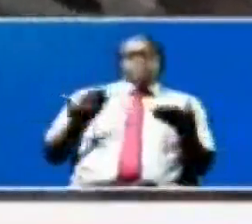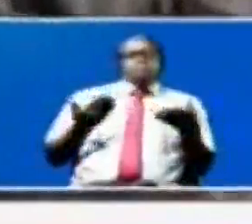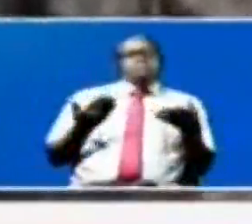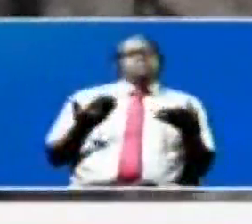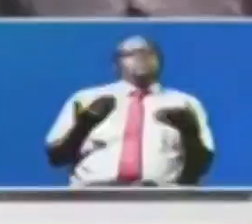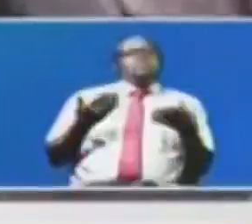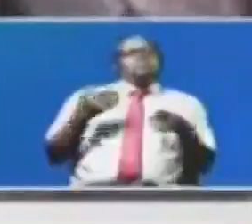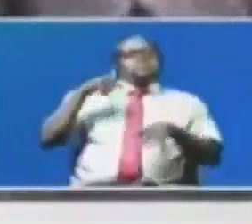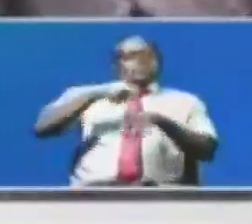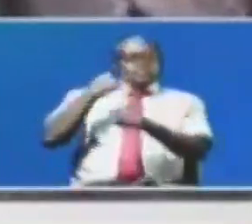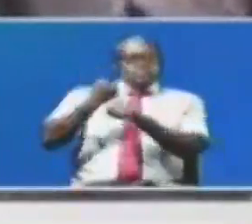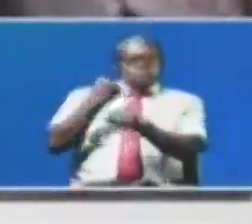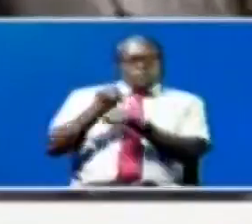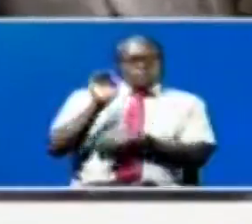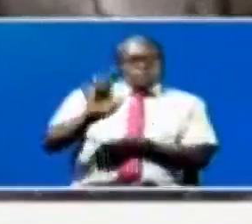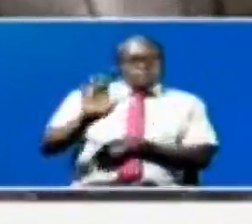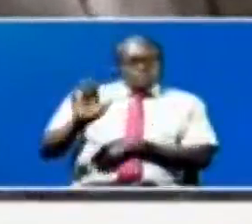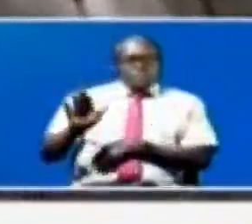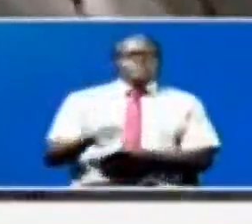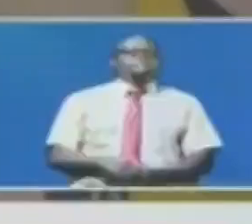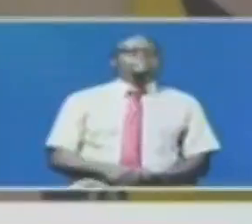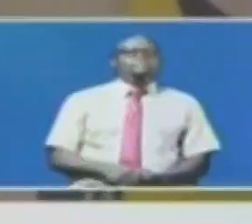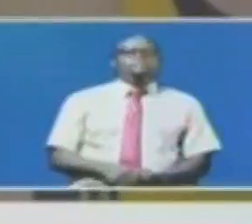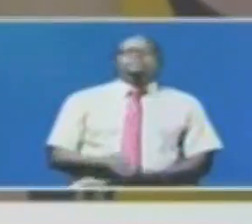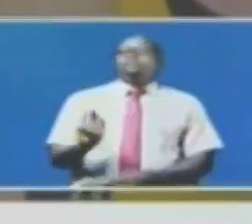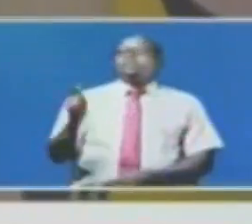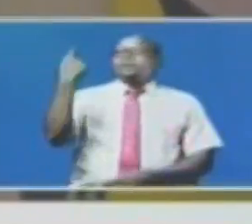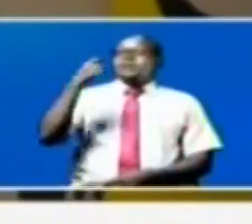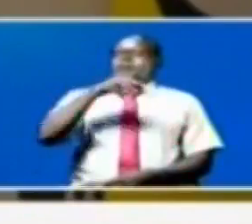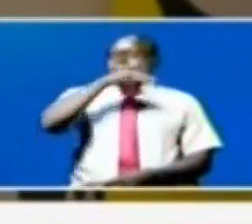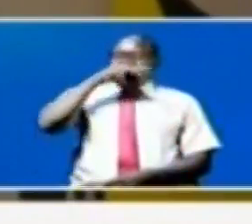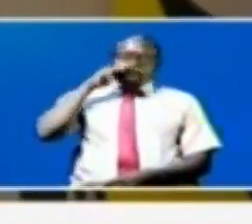ushindani katika shughuli zao. Bila shaka Rais Yoweri Kaguta Museveni